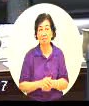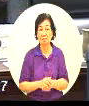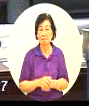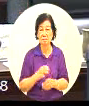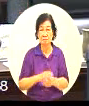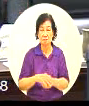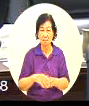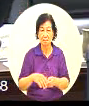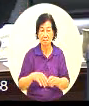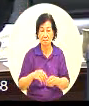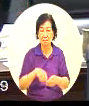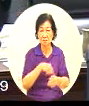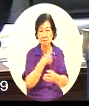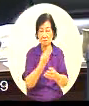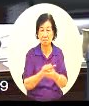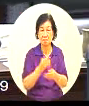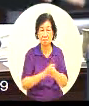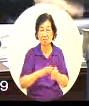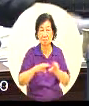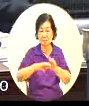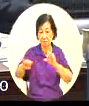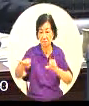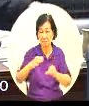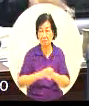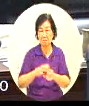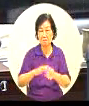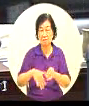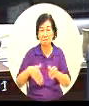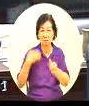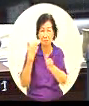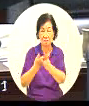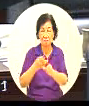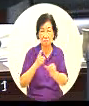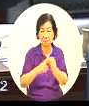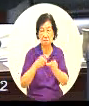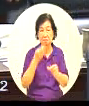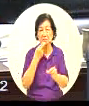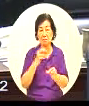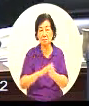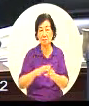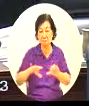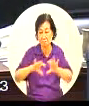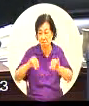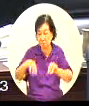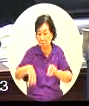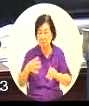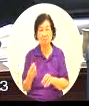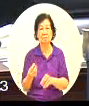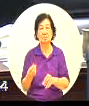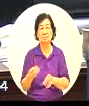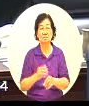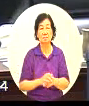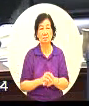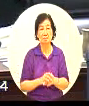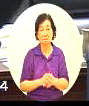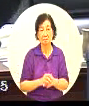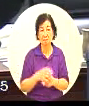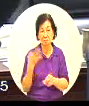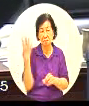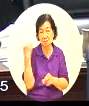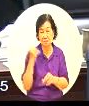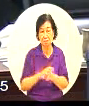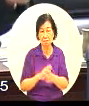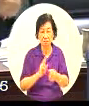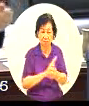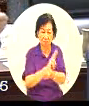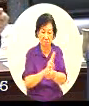去顶面，在地拢无嘛，这样子。我咧要讲的是讲，顶个顶两日来林门咧抗议嘛，台塑伫